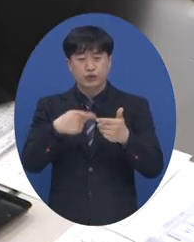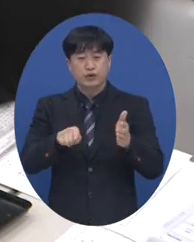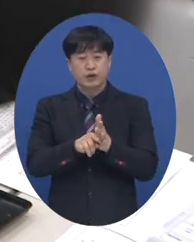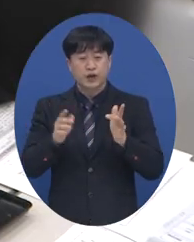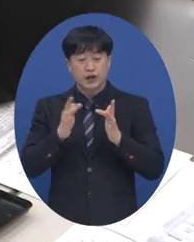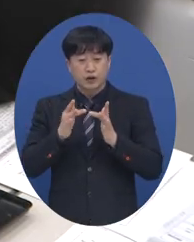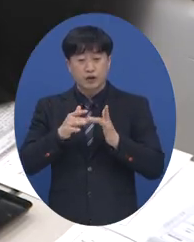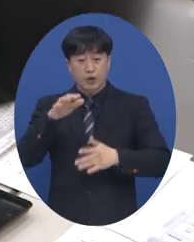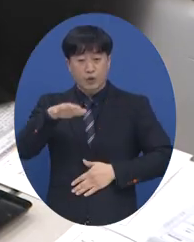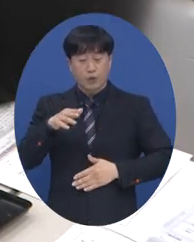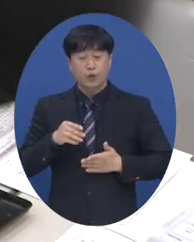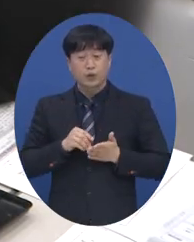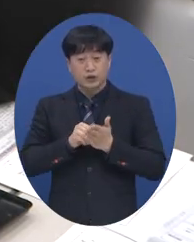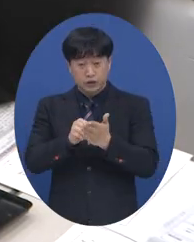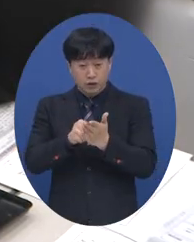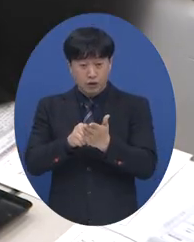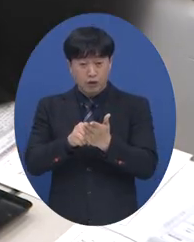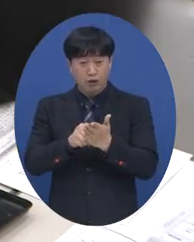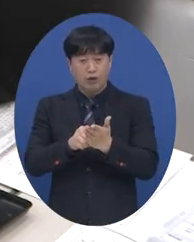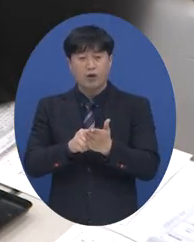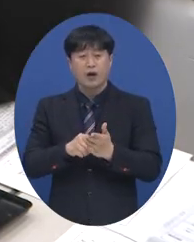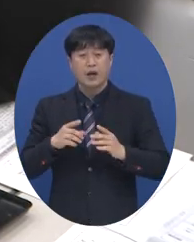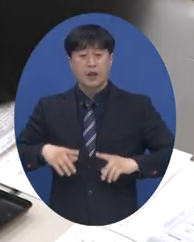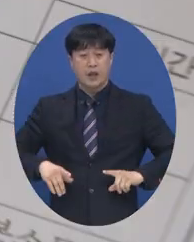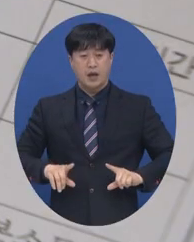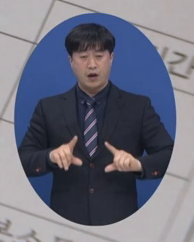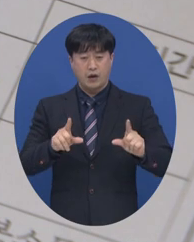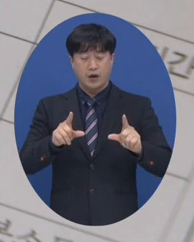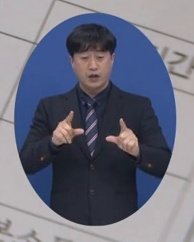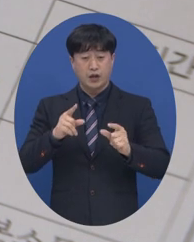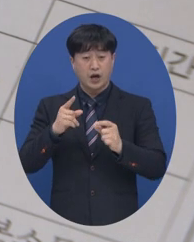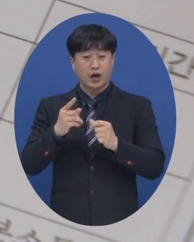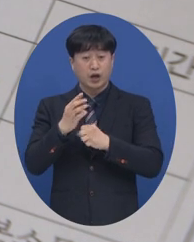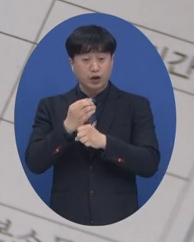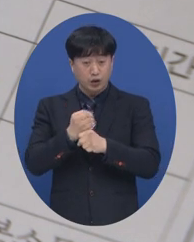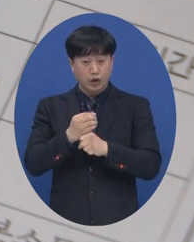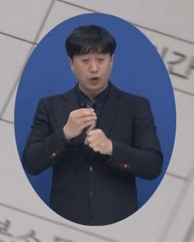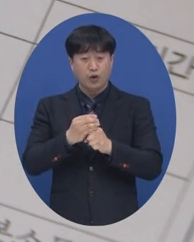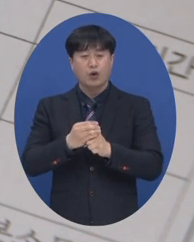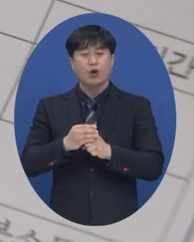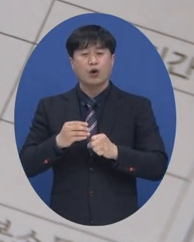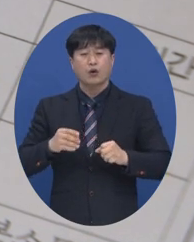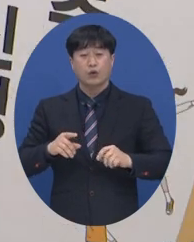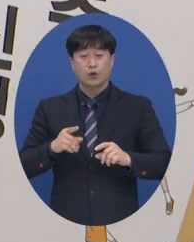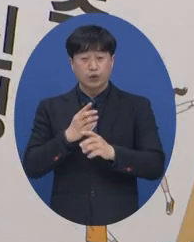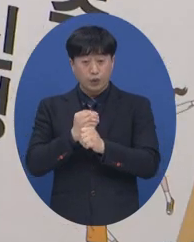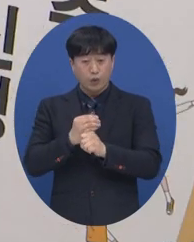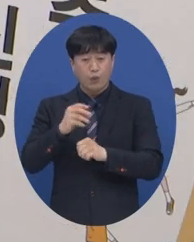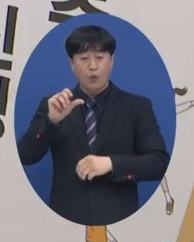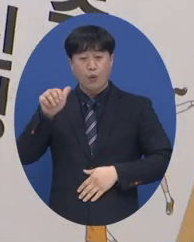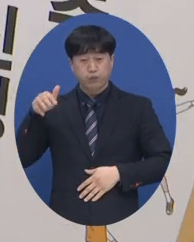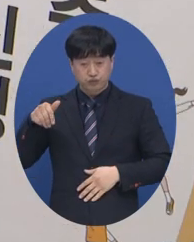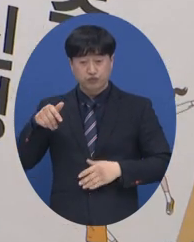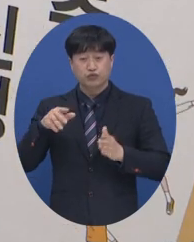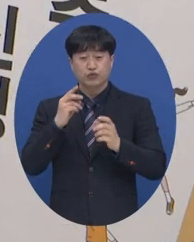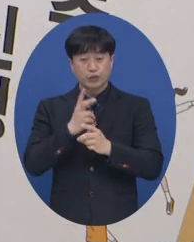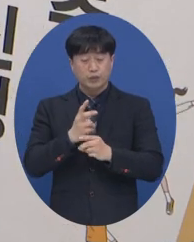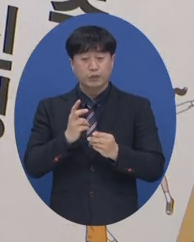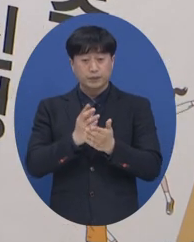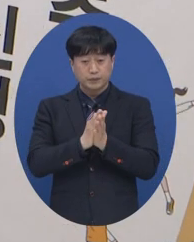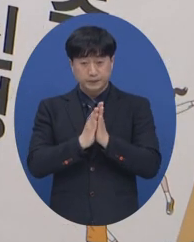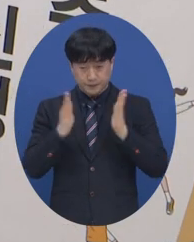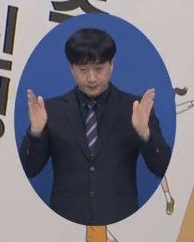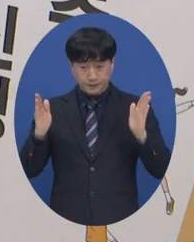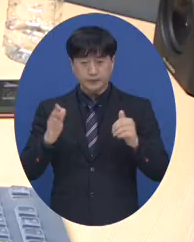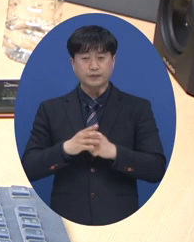신청 모두 이번엔 출생년도 에 따른 유발 오브제가 적용됩니다 이전 꼭 알아 두셨다가 신청 하셔야 할 것